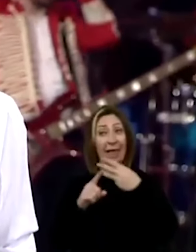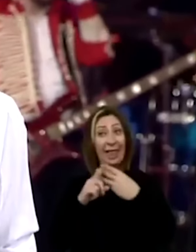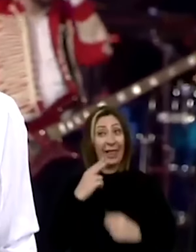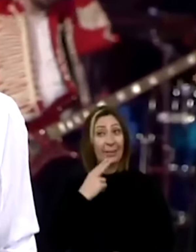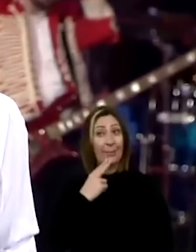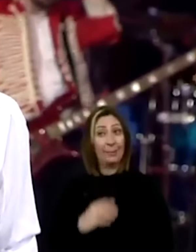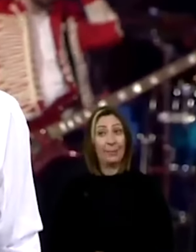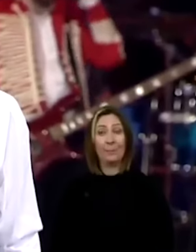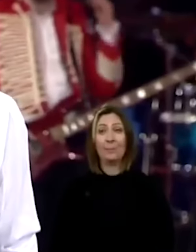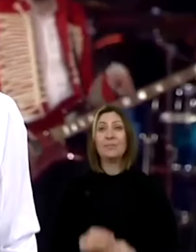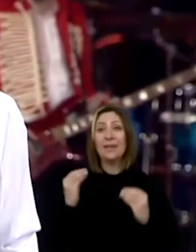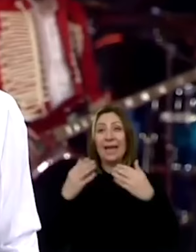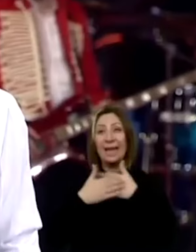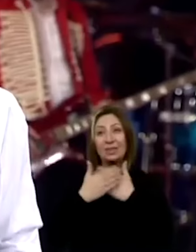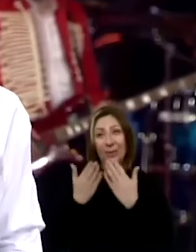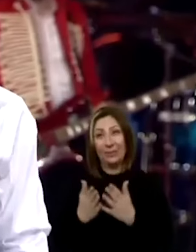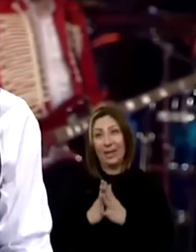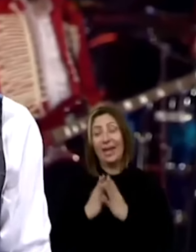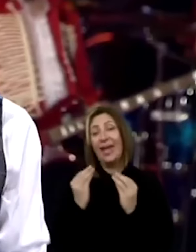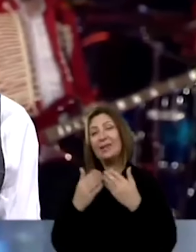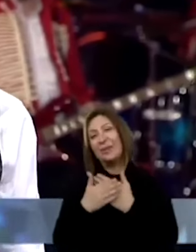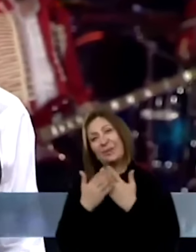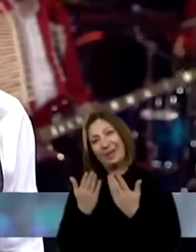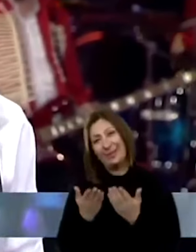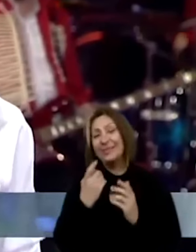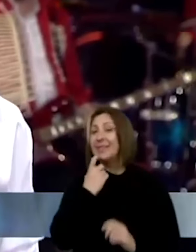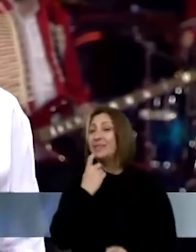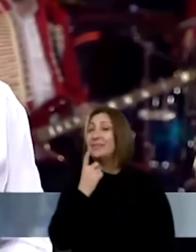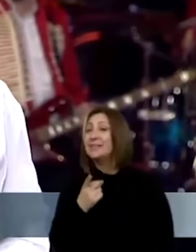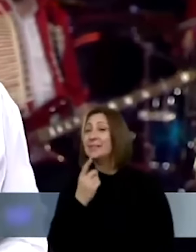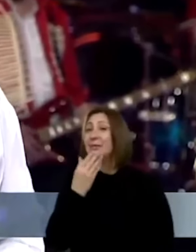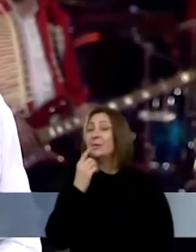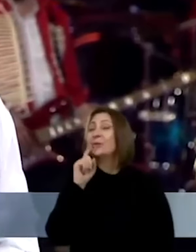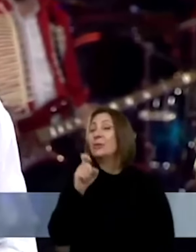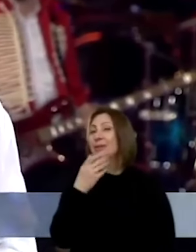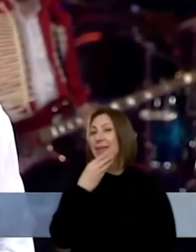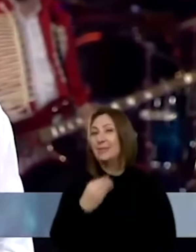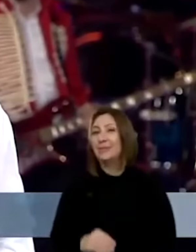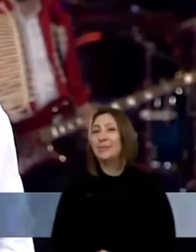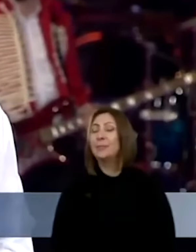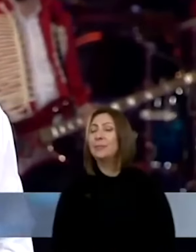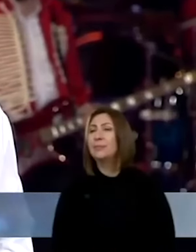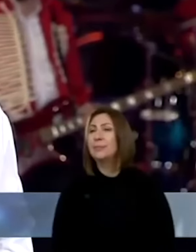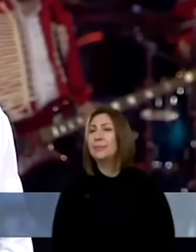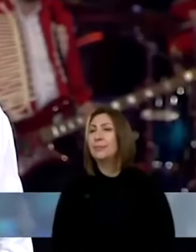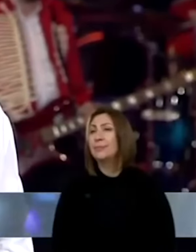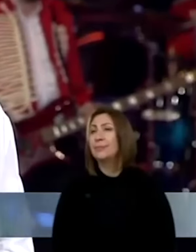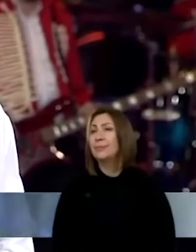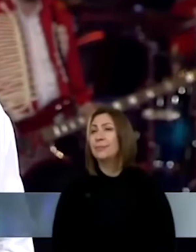Eda Hanım. İyi akşamlar. İyi akşamlar efendim. Yaşınız kaç? Sorması ayıp.